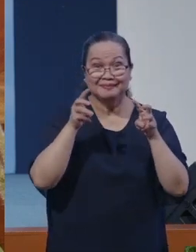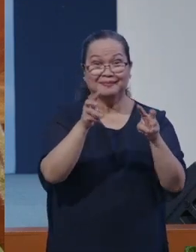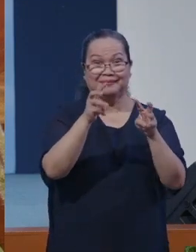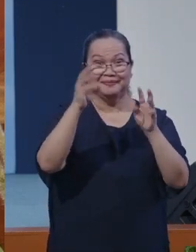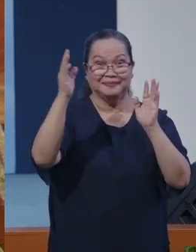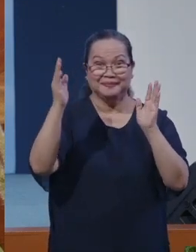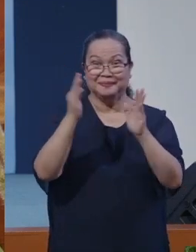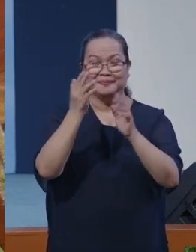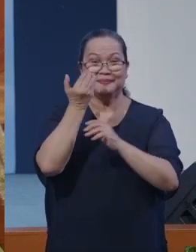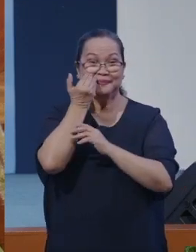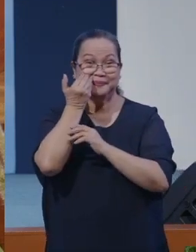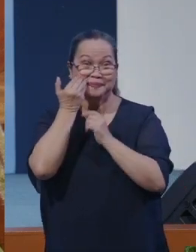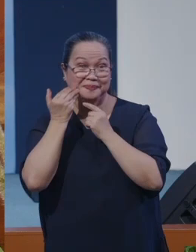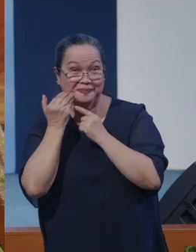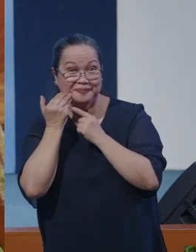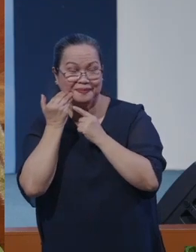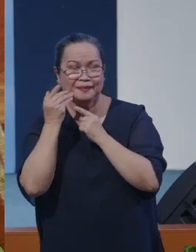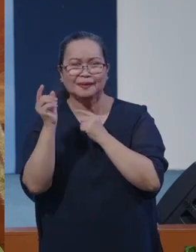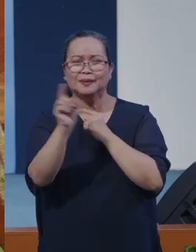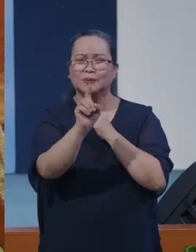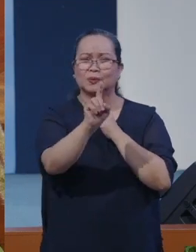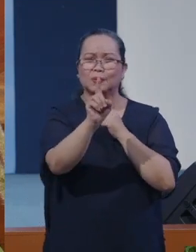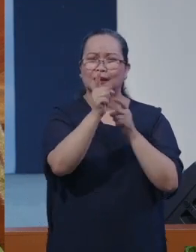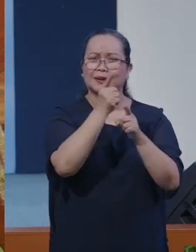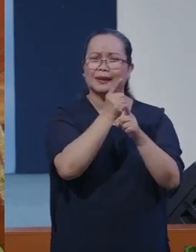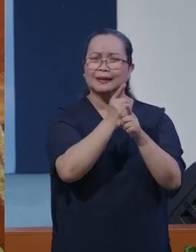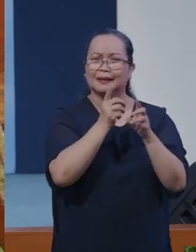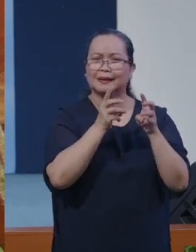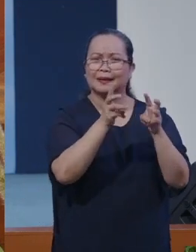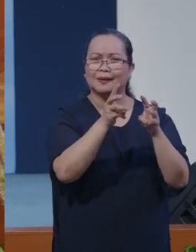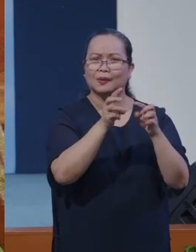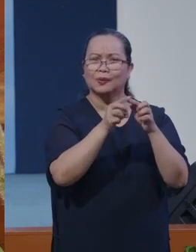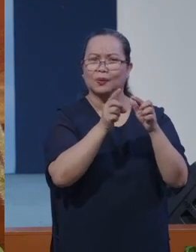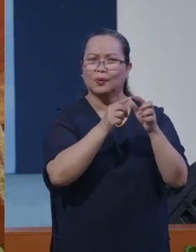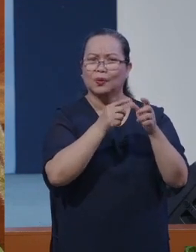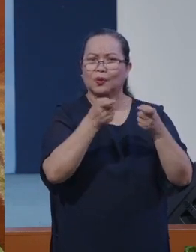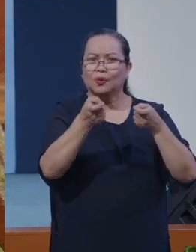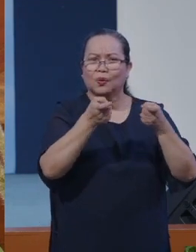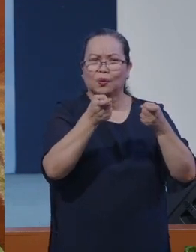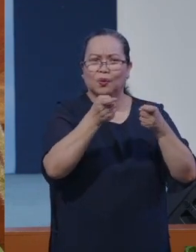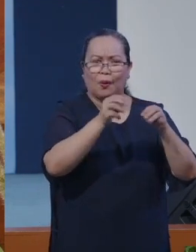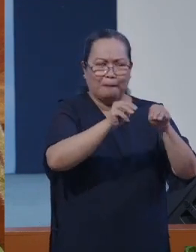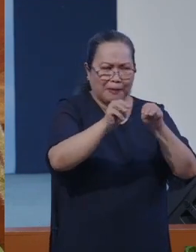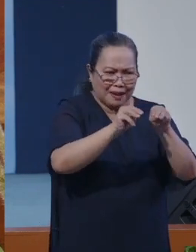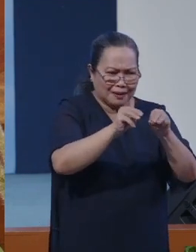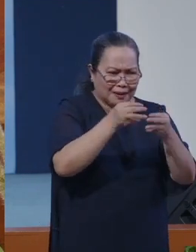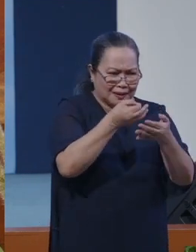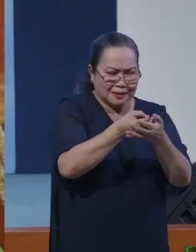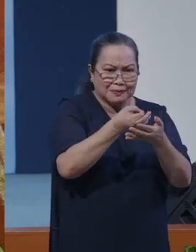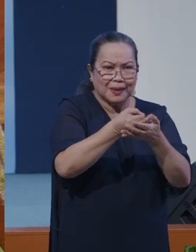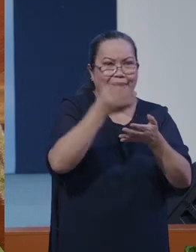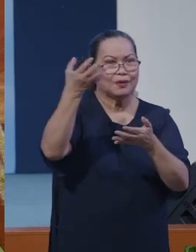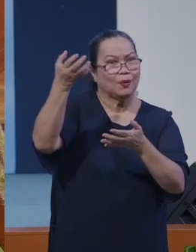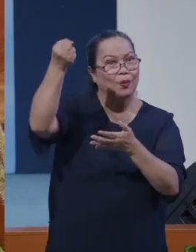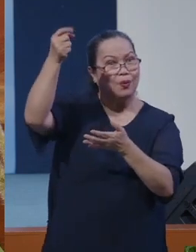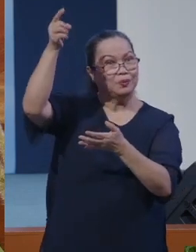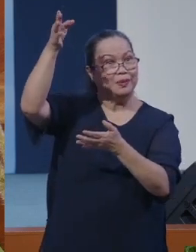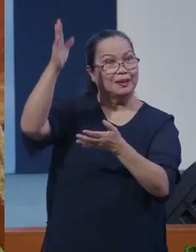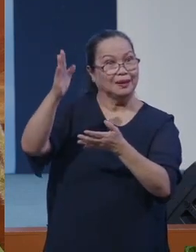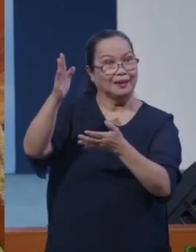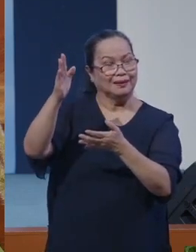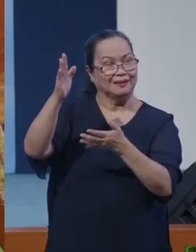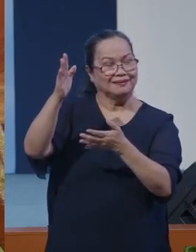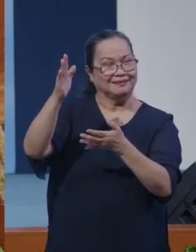pagharap sa kakulangan, ano naman ang tamang paraan sa pangangasiwa ng yaman ng Panginoon?